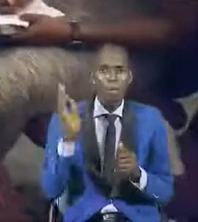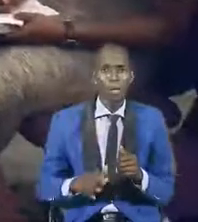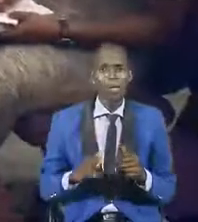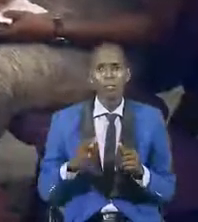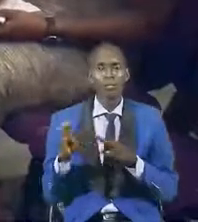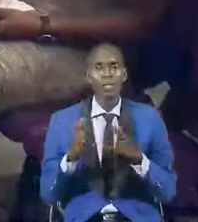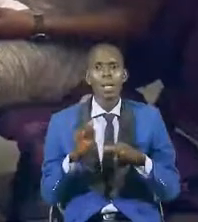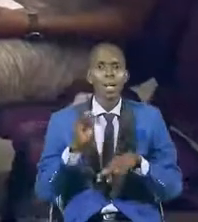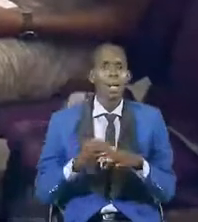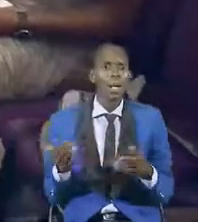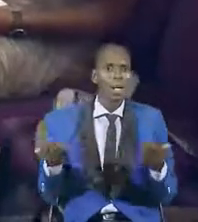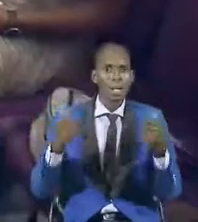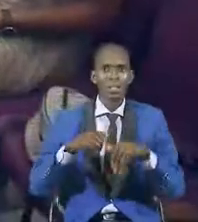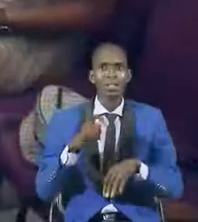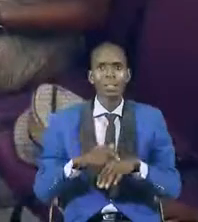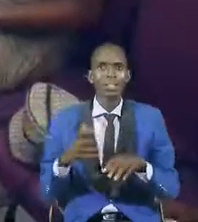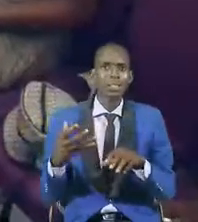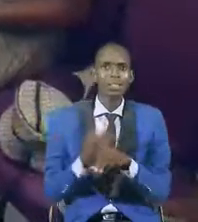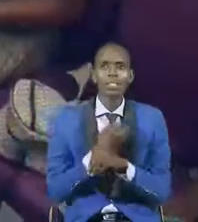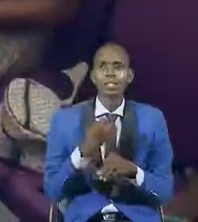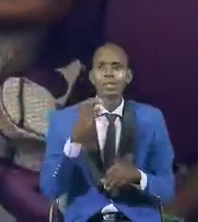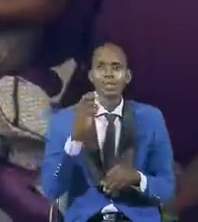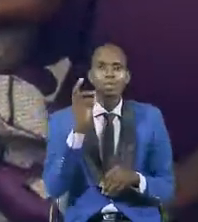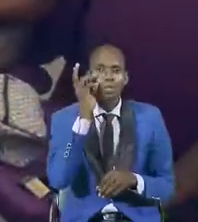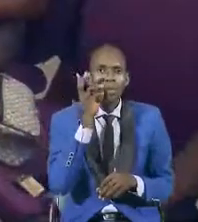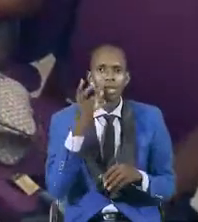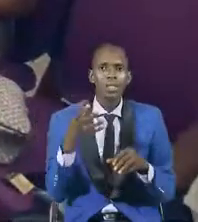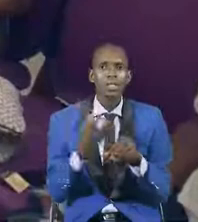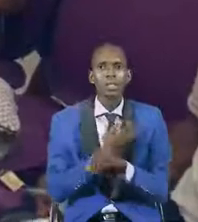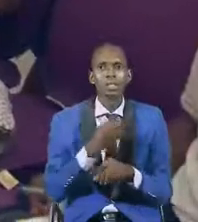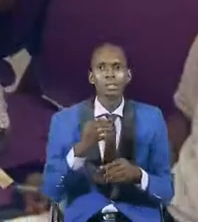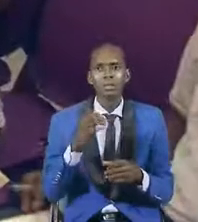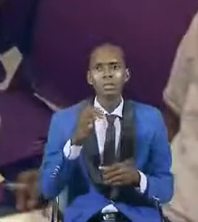moindre chose avec un mauvais tempérament à tout moment, si